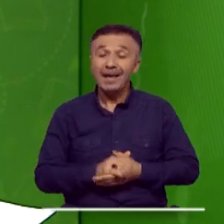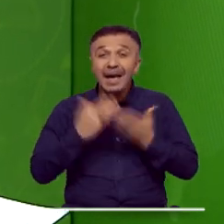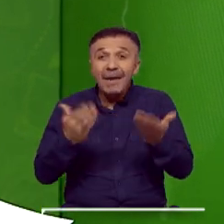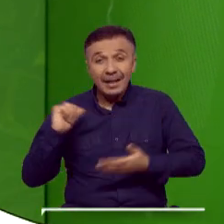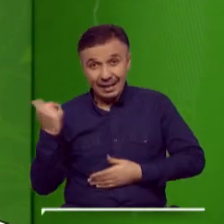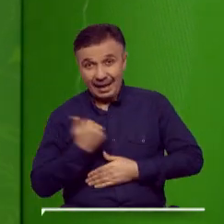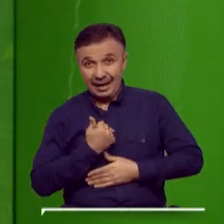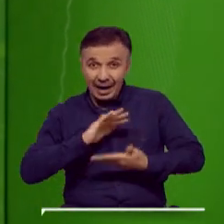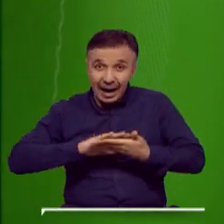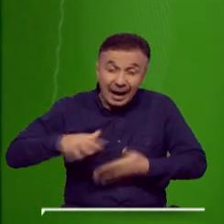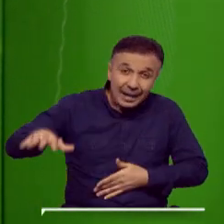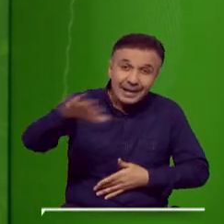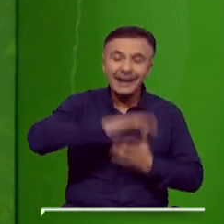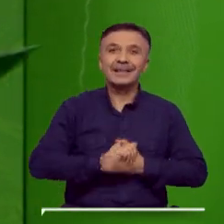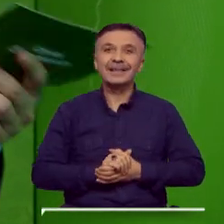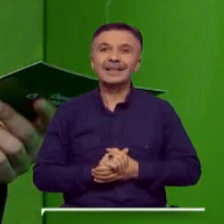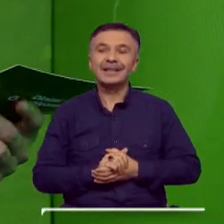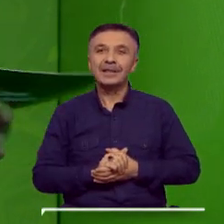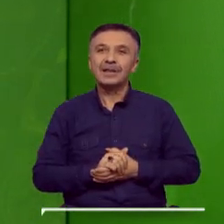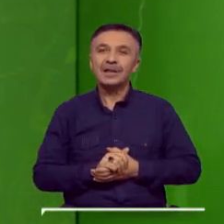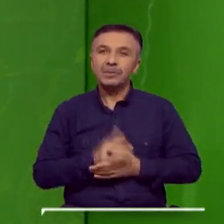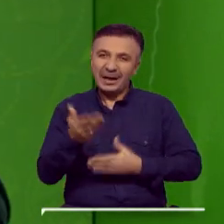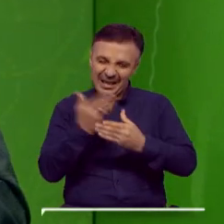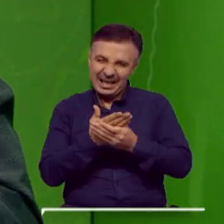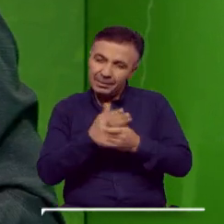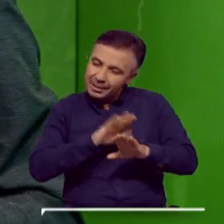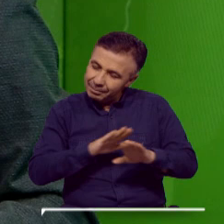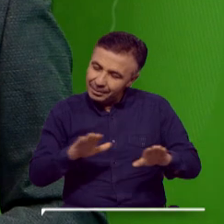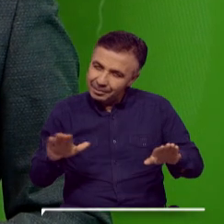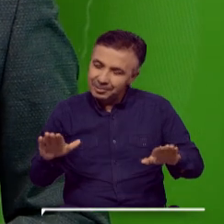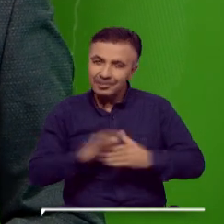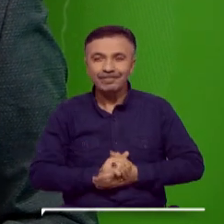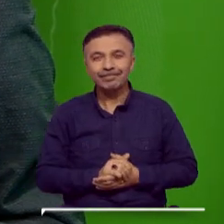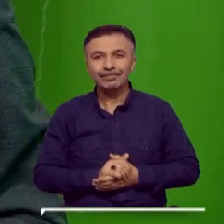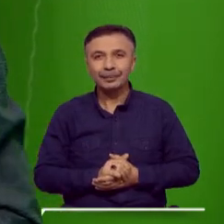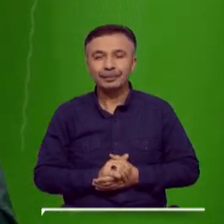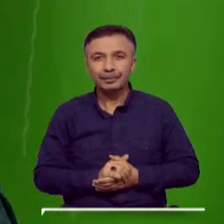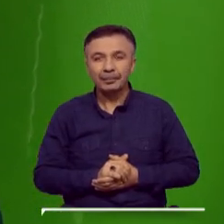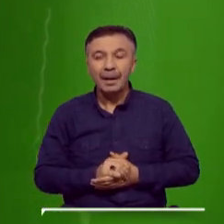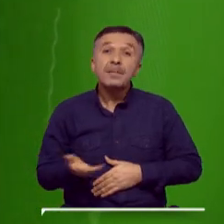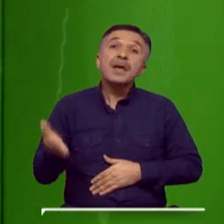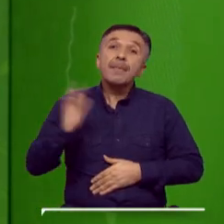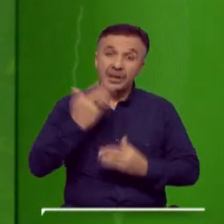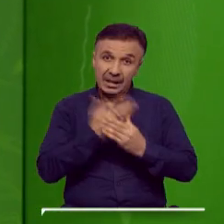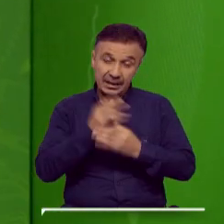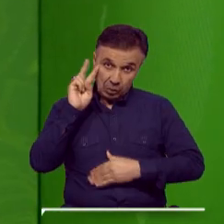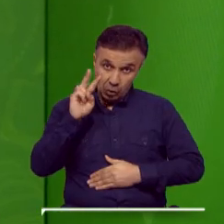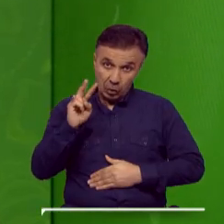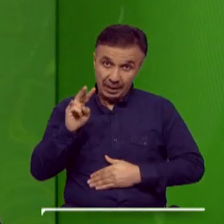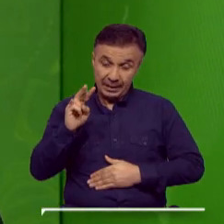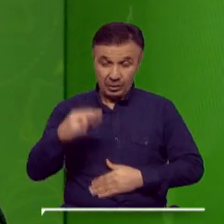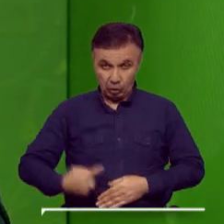değerli arkadaşlar, bu şekilde dersimizi sonlandırmış bulunmaktayız. Diğer derste görüşmek